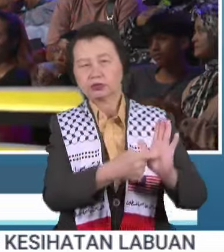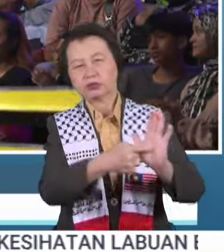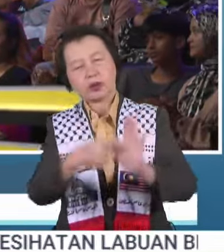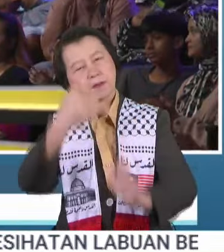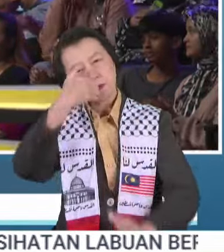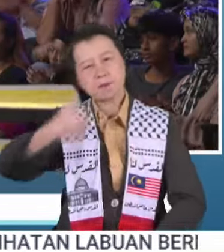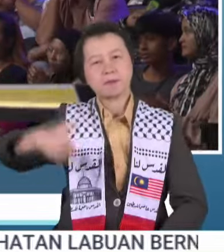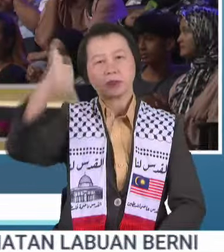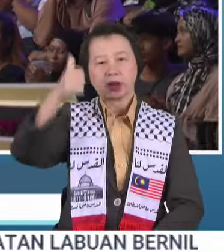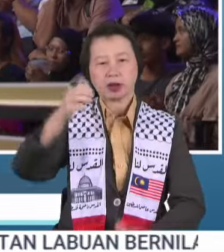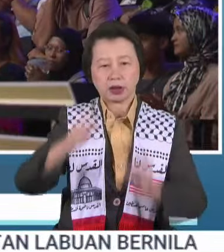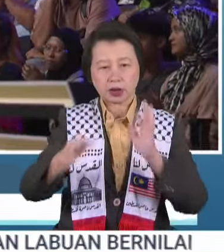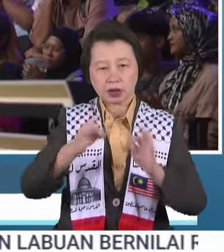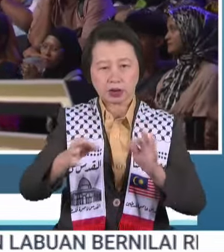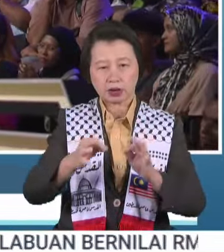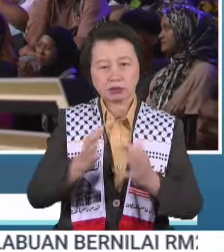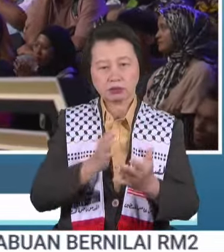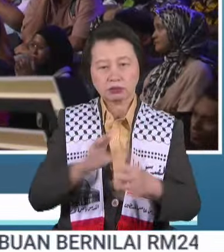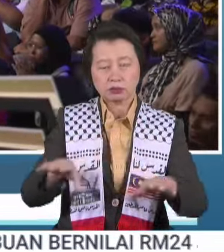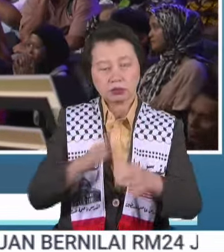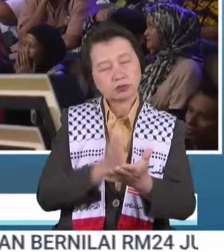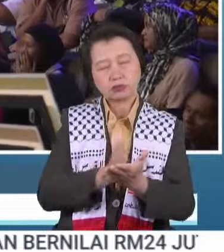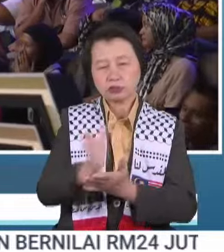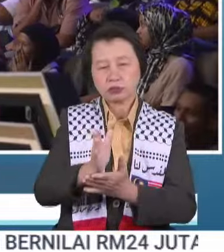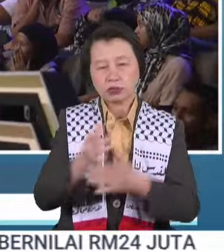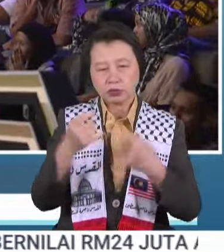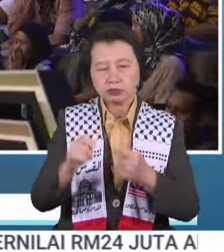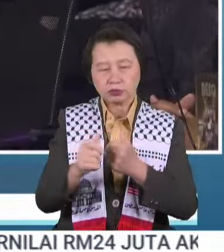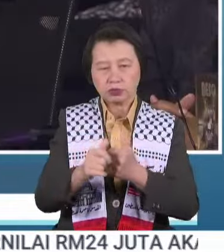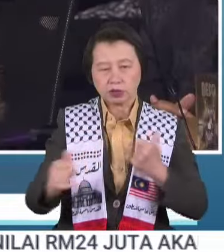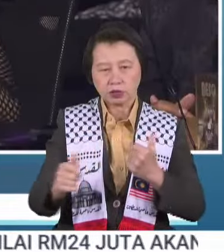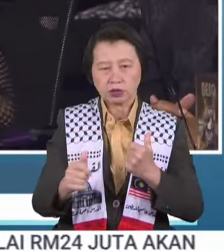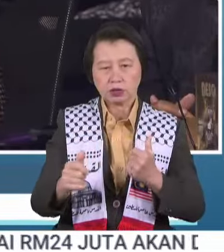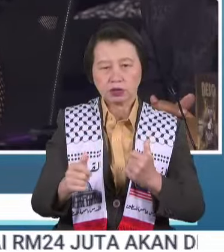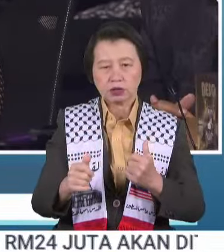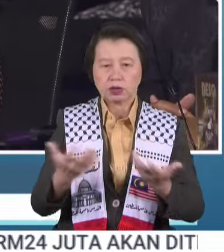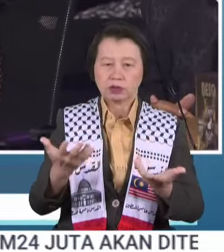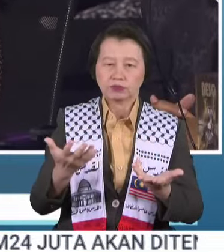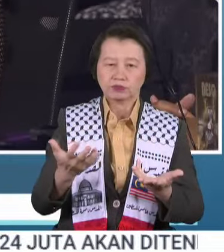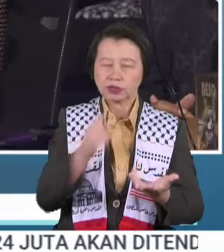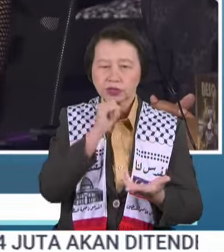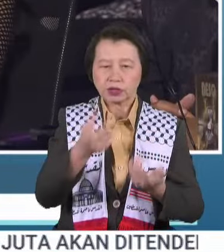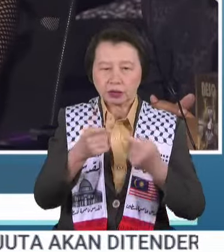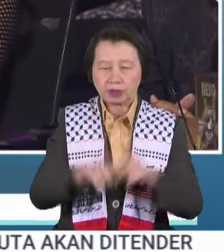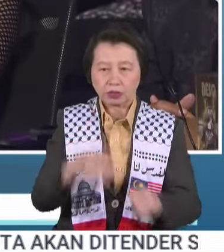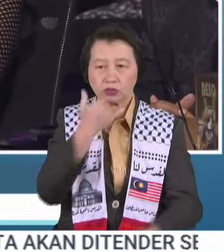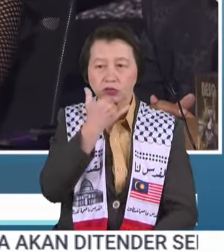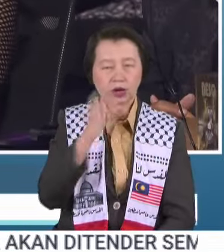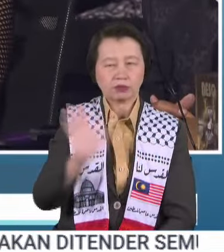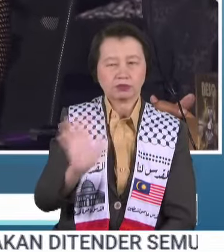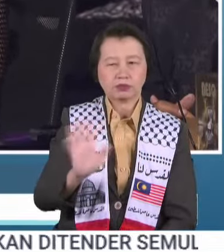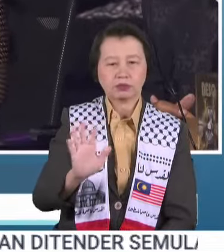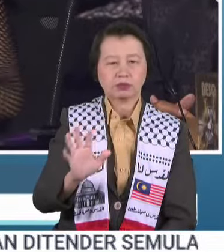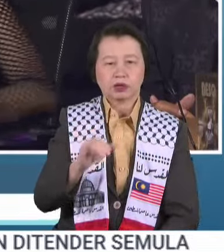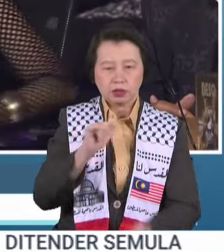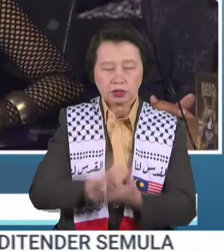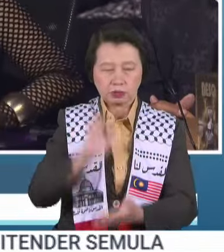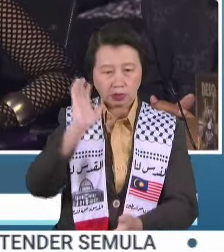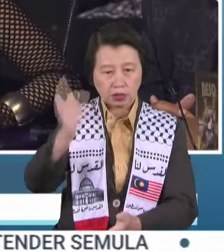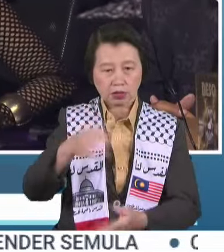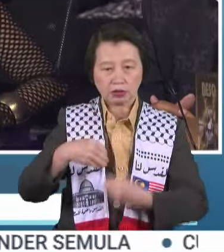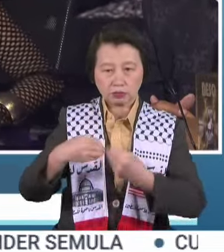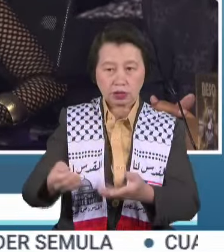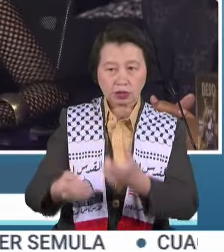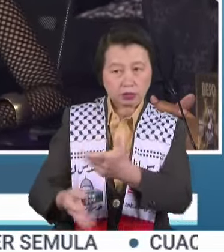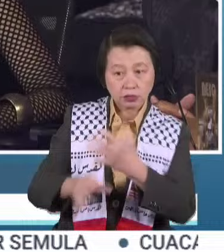terbaik. Kalau ada apa yang spontan, cuba elakkan supaya tidak apa tidak berlaku kesilapan, dan itu akan